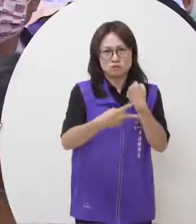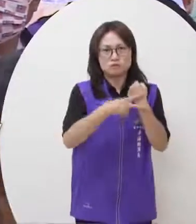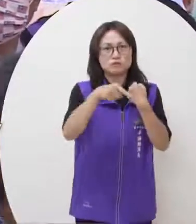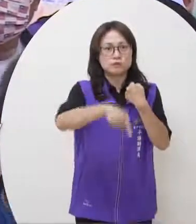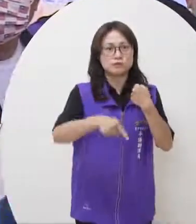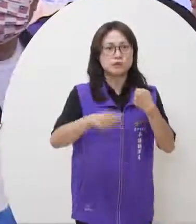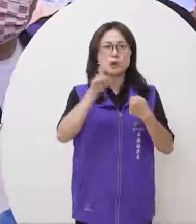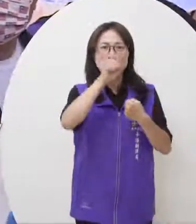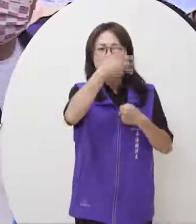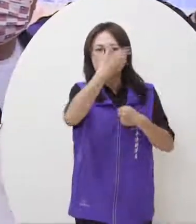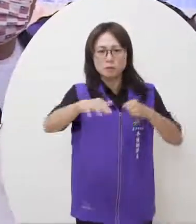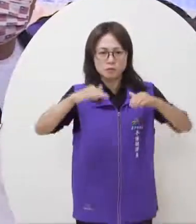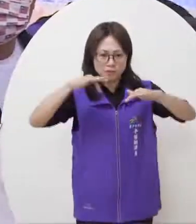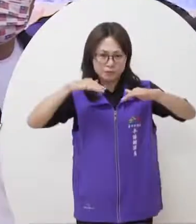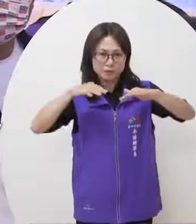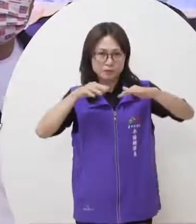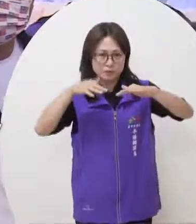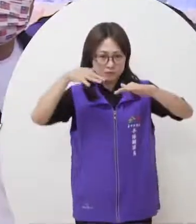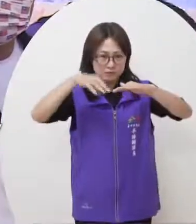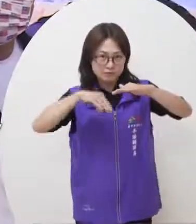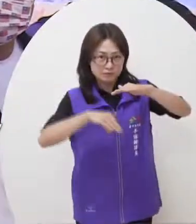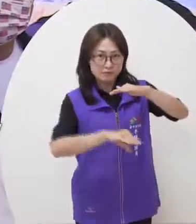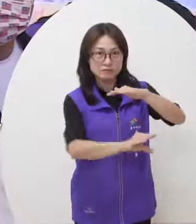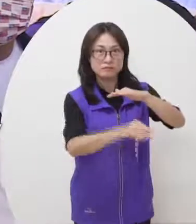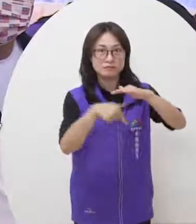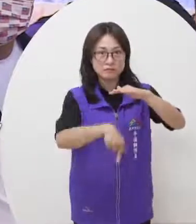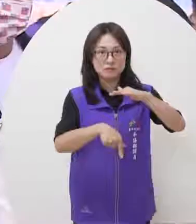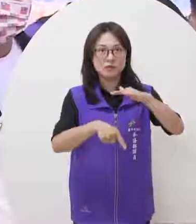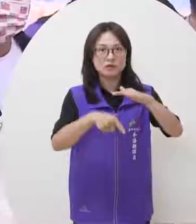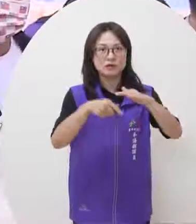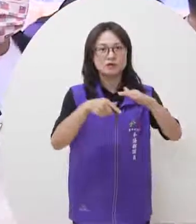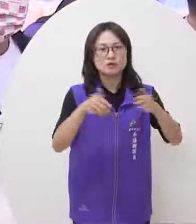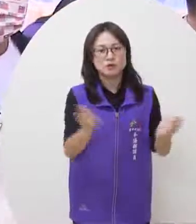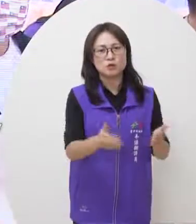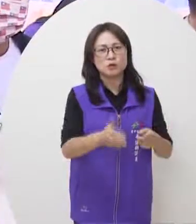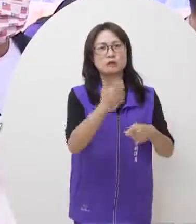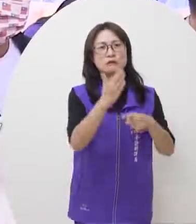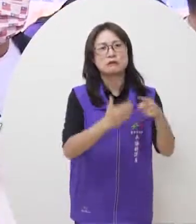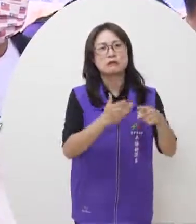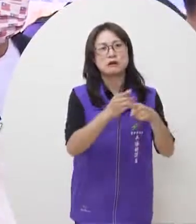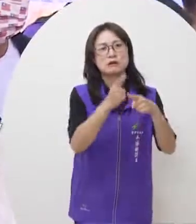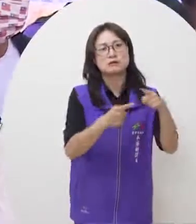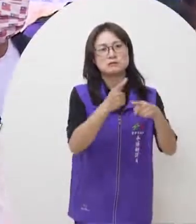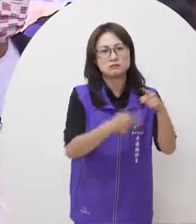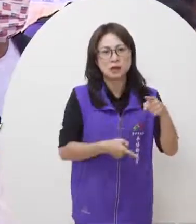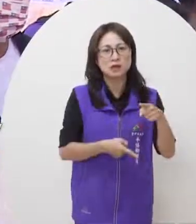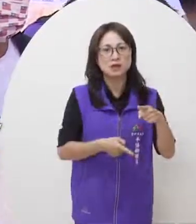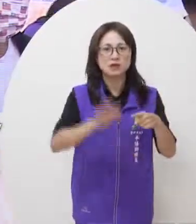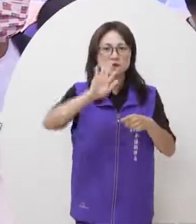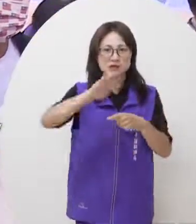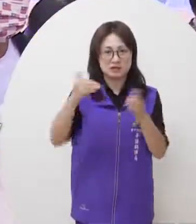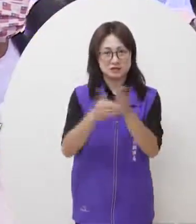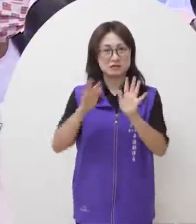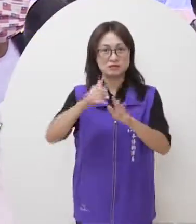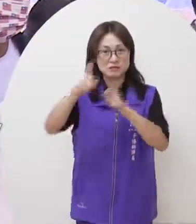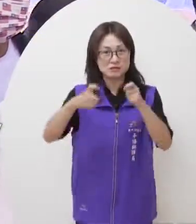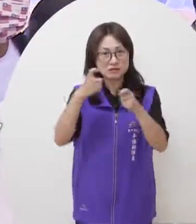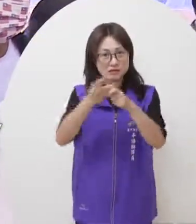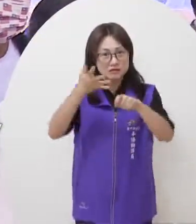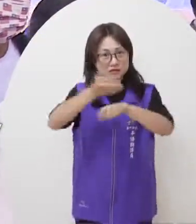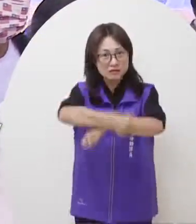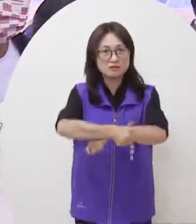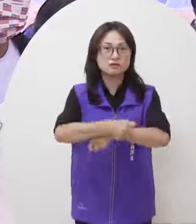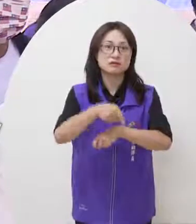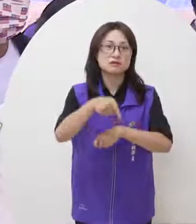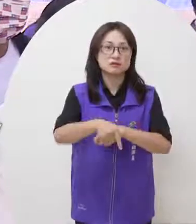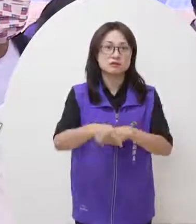河南路已经做了一半了啊，事隔已经10几年了哦。上十里的另外一半的污水下水道哦，就是从河